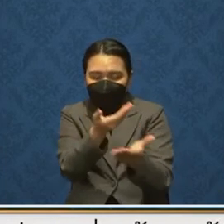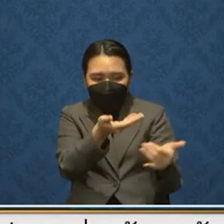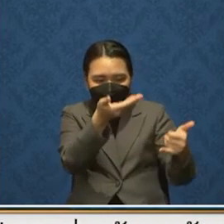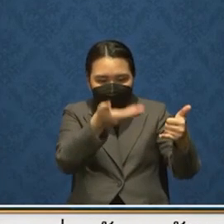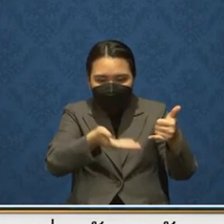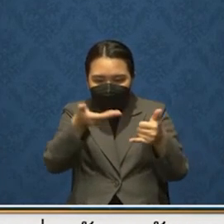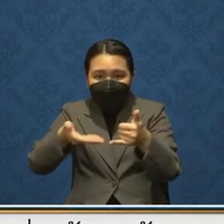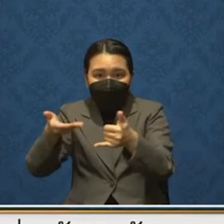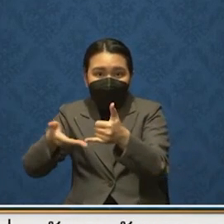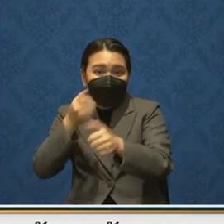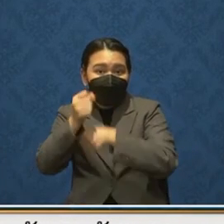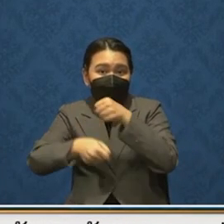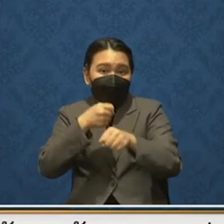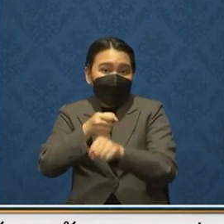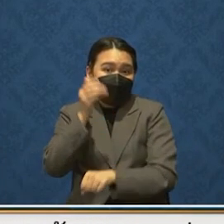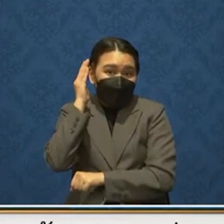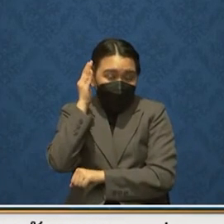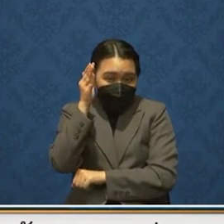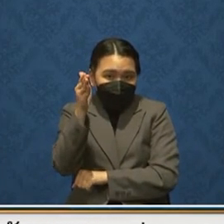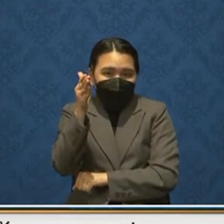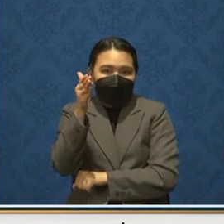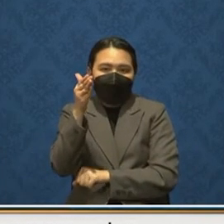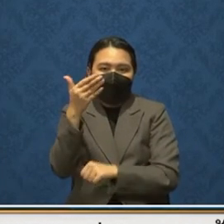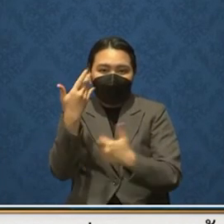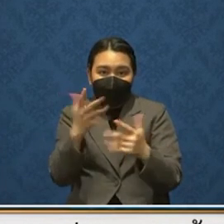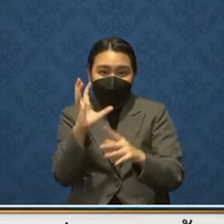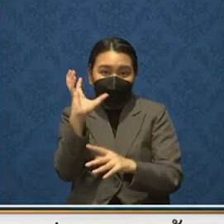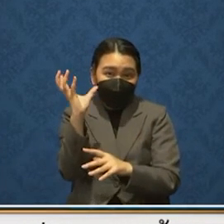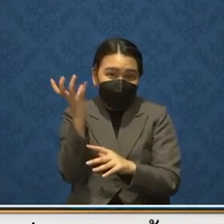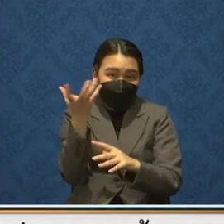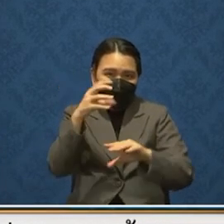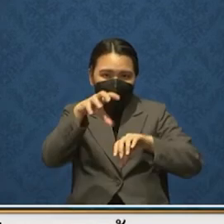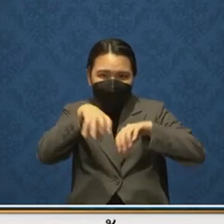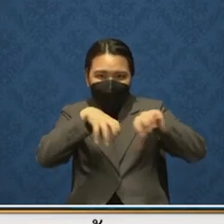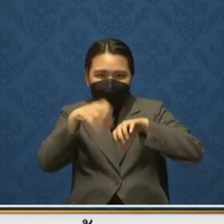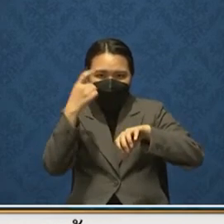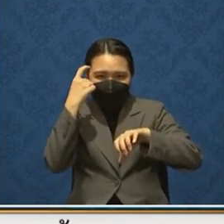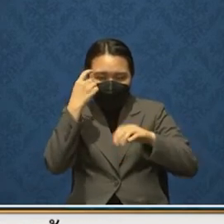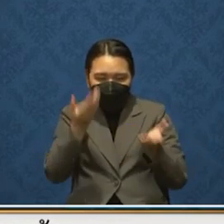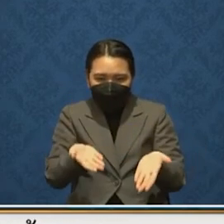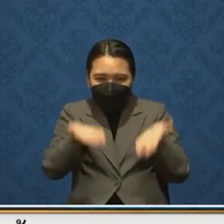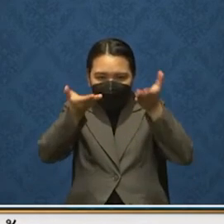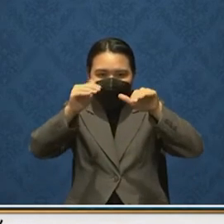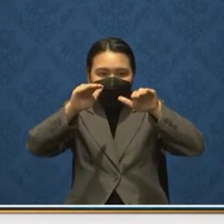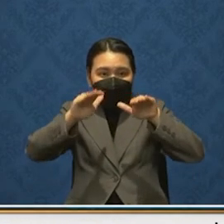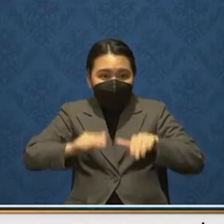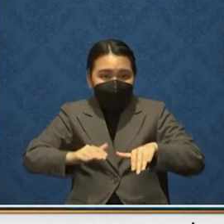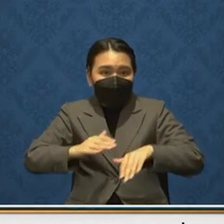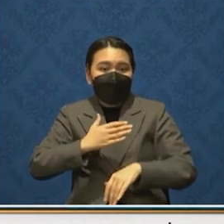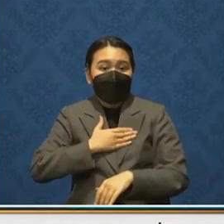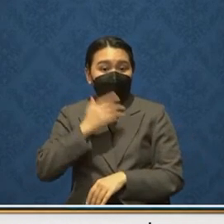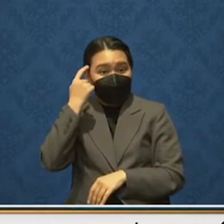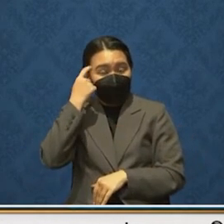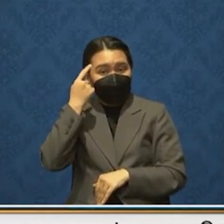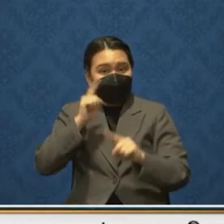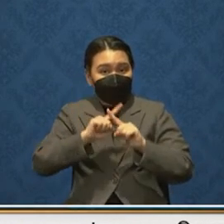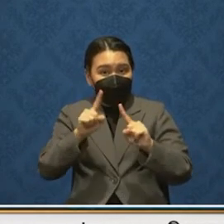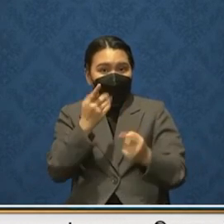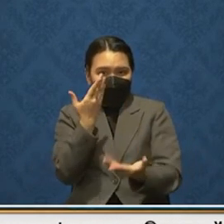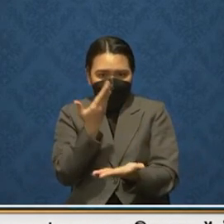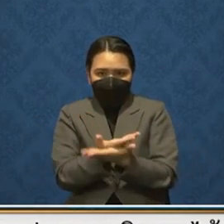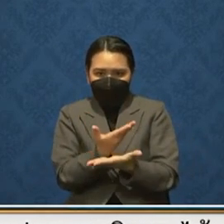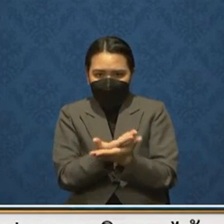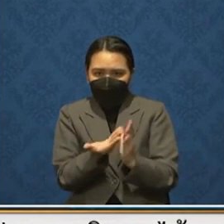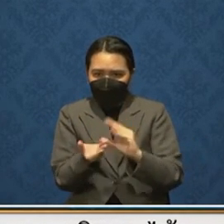ปีต่อไป จะต้องถูกจากนัฐบการ Cinc solamente่ได้เพสูงข ๆ หอน้อยลงแต่จำนวนเงินต้องมากขึ้น